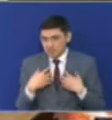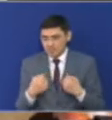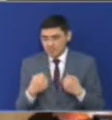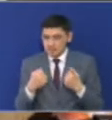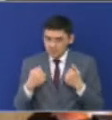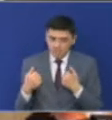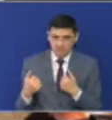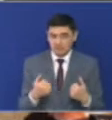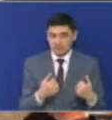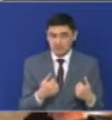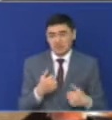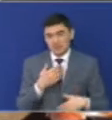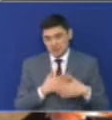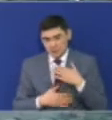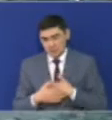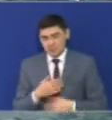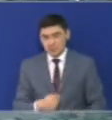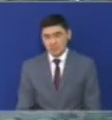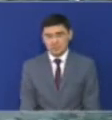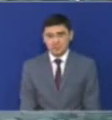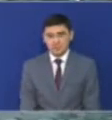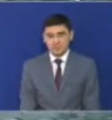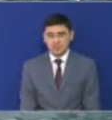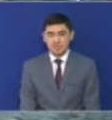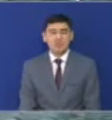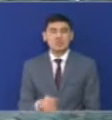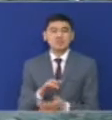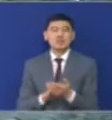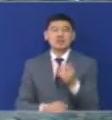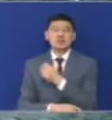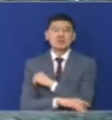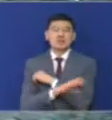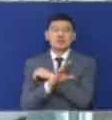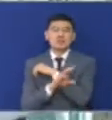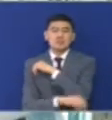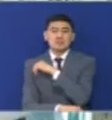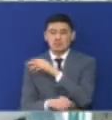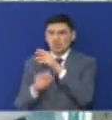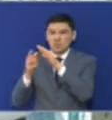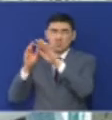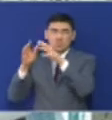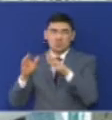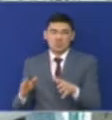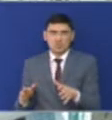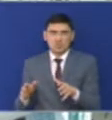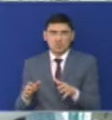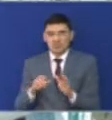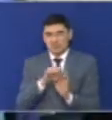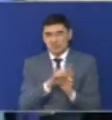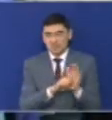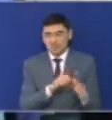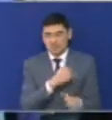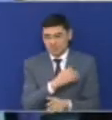году, радости, счастья. Кульминацией праздника стало сожжение чучела зимы. Считается, что таким образом вместе